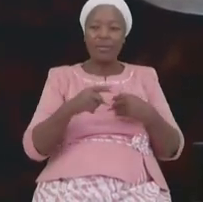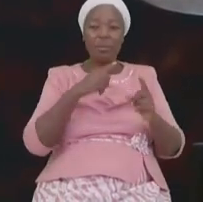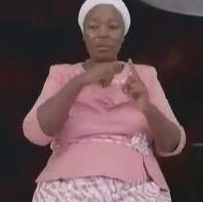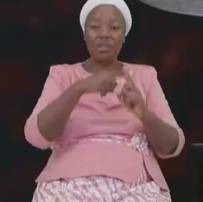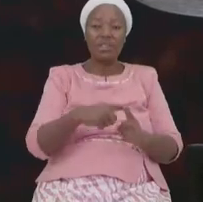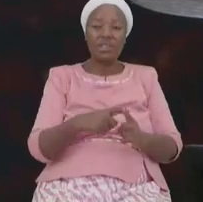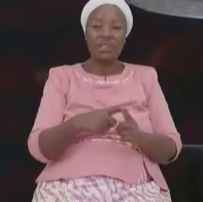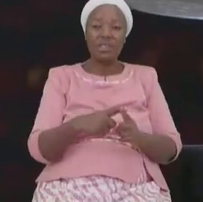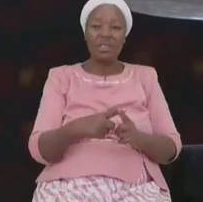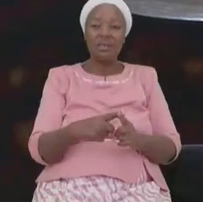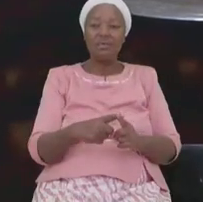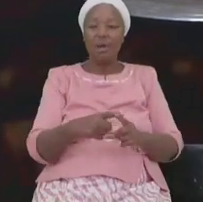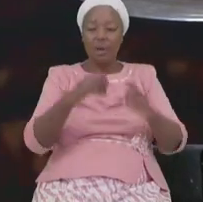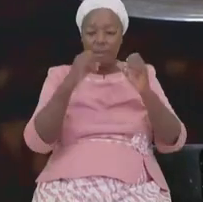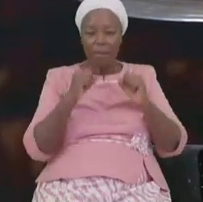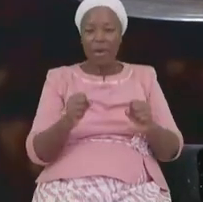aura